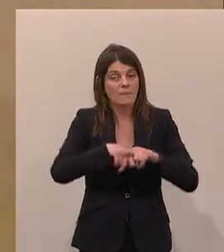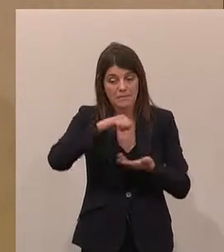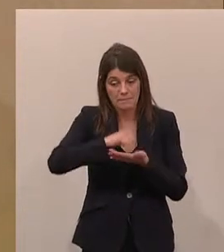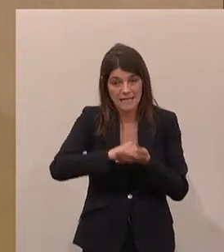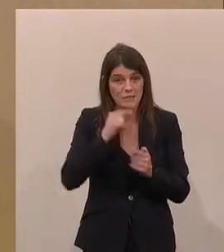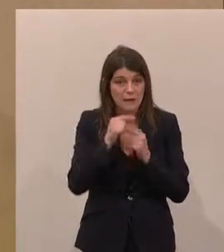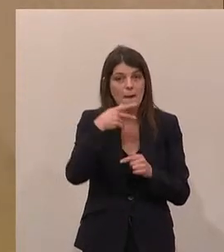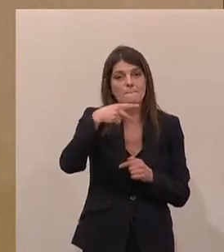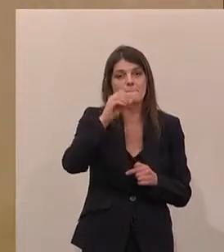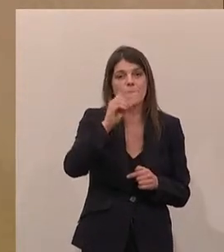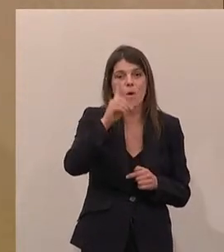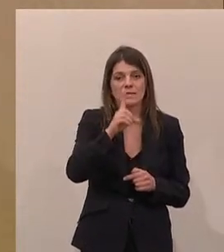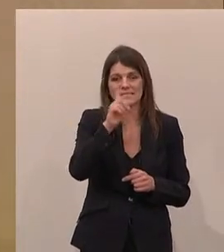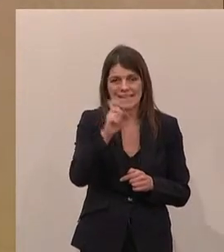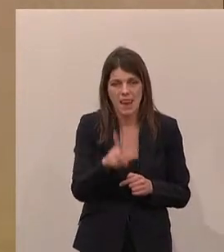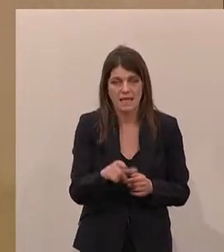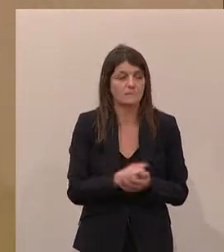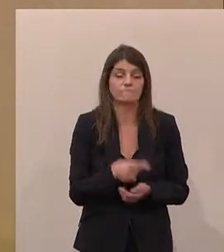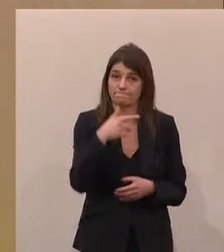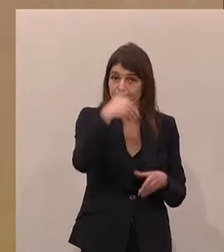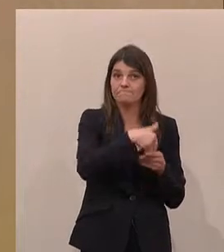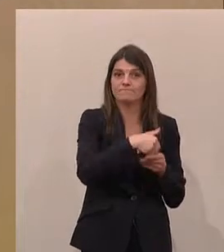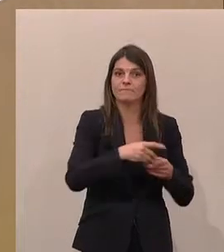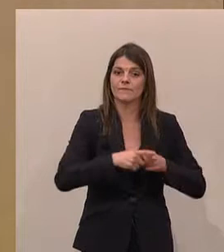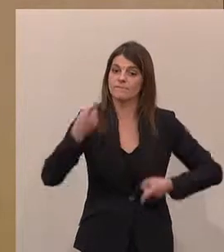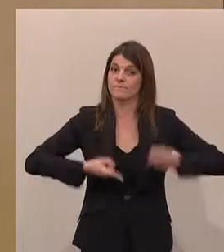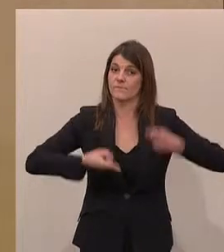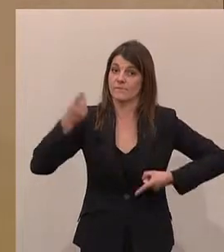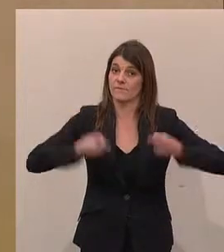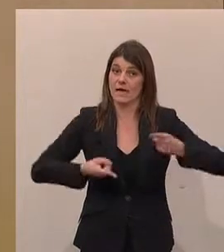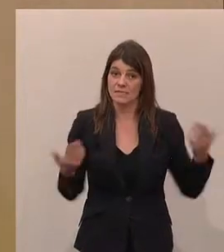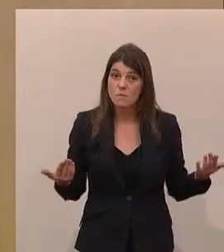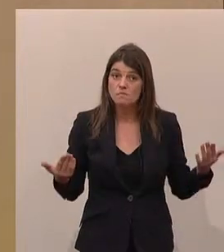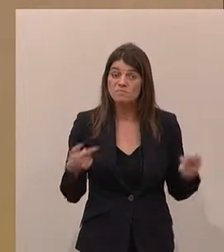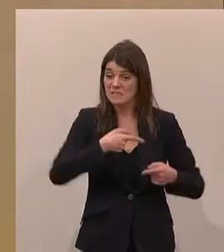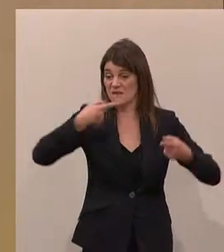Kabinettspressesprecher Pölzl ist eine Weisung. Und